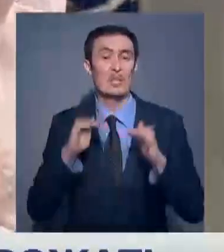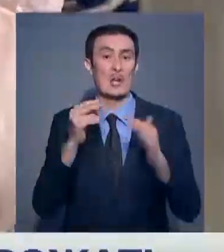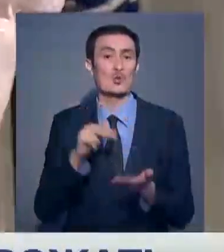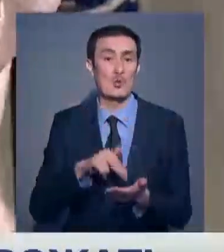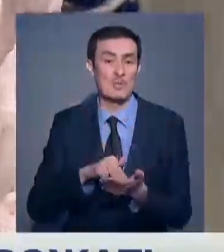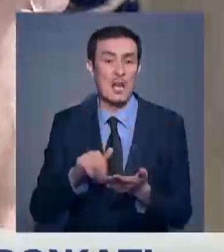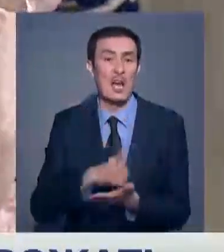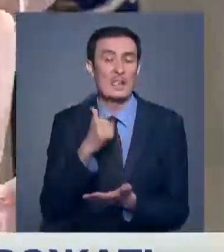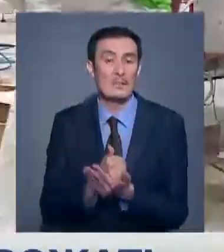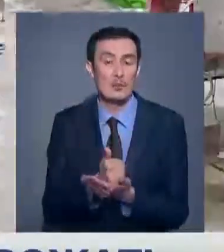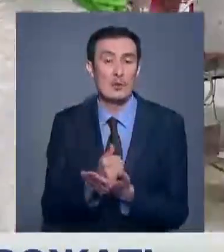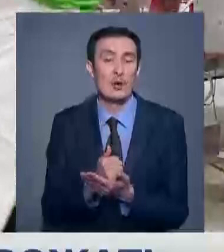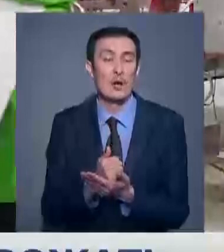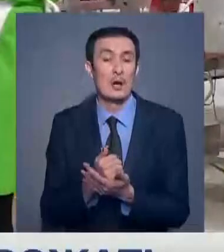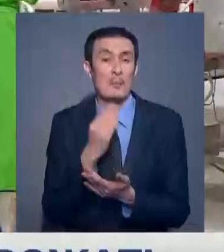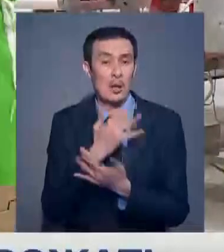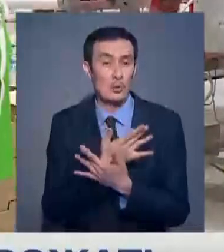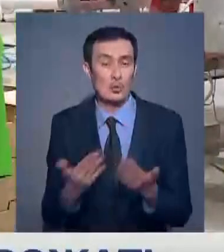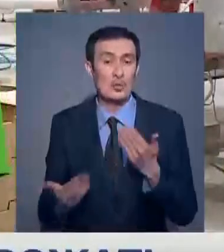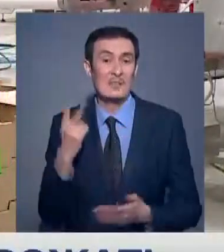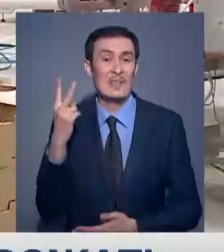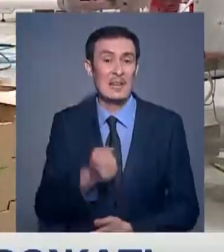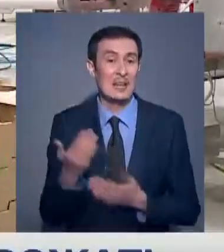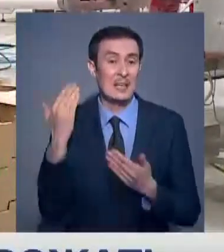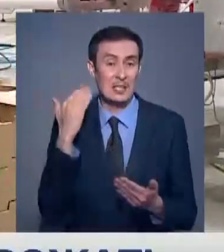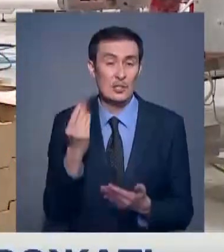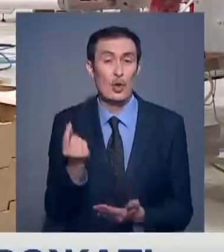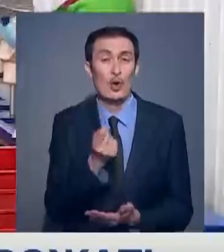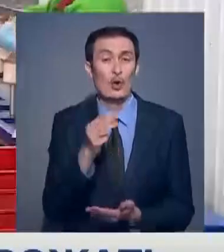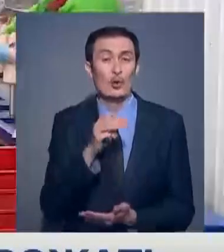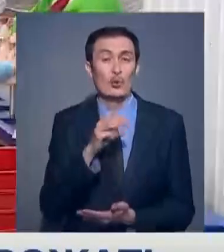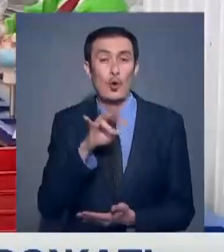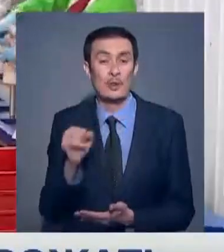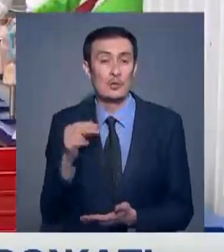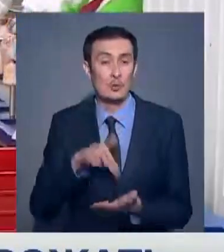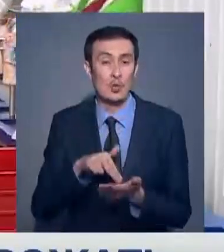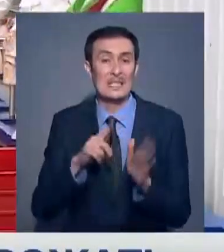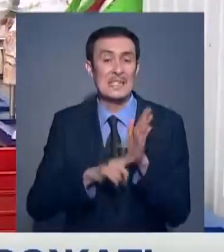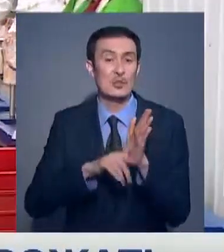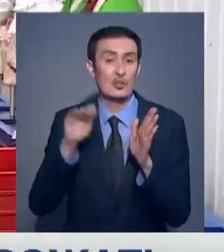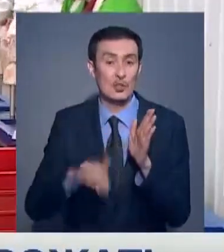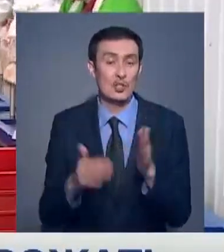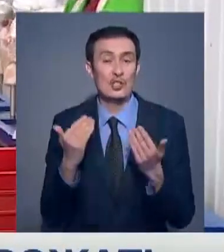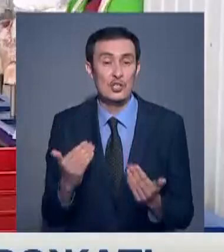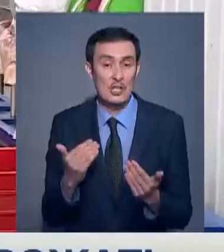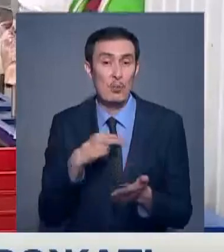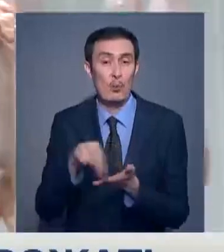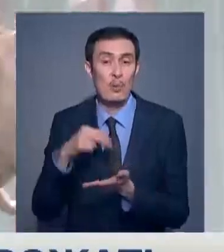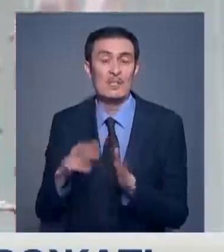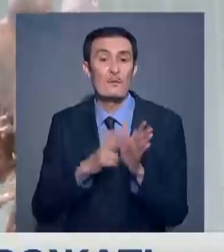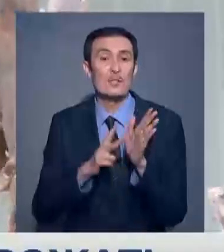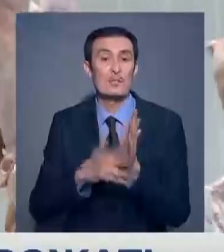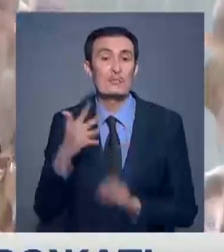ценники на основную сырьевую продукцию. Если две недели назад тонна пшеницы стоила 70 тысяч, то сейчас ее покупают